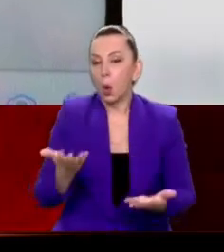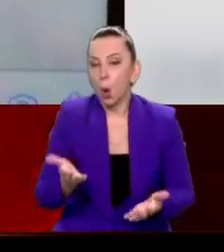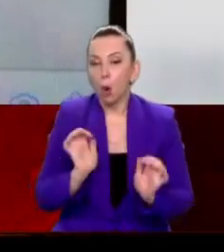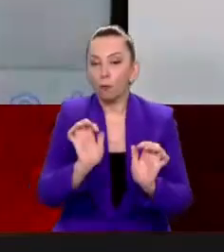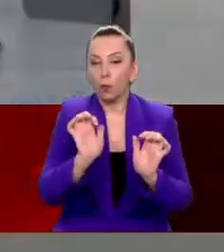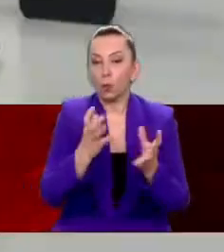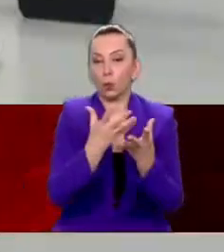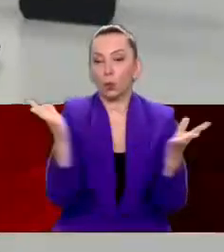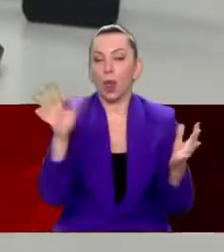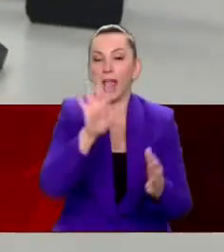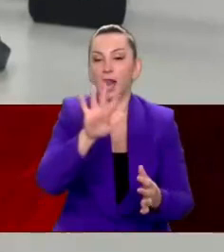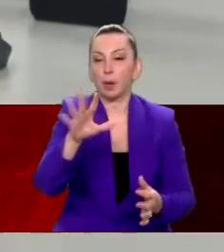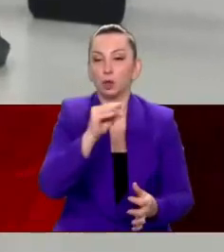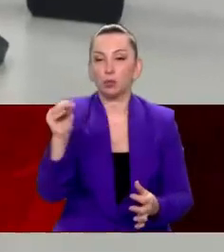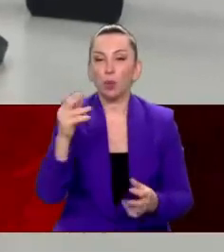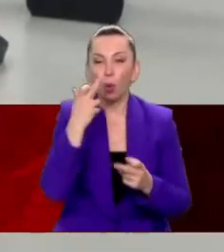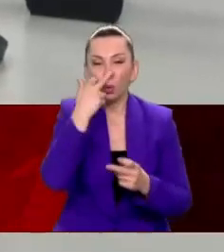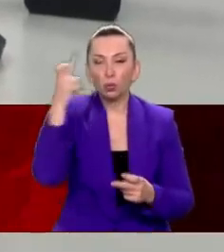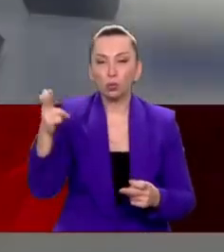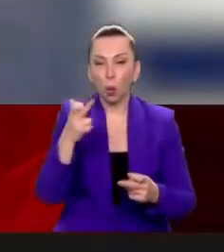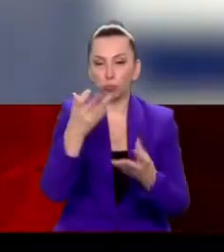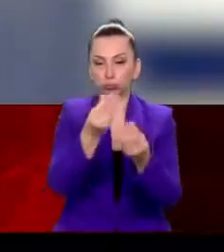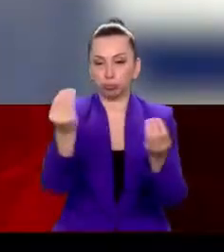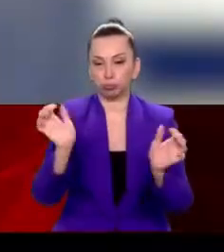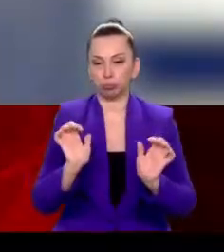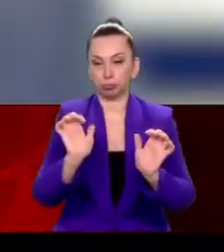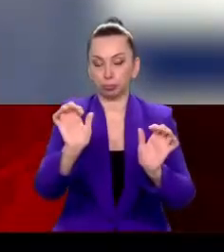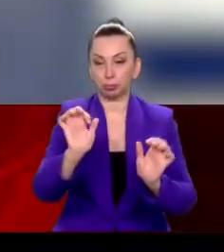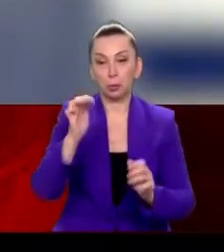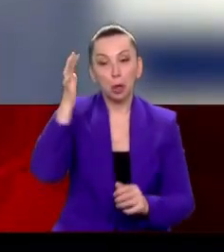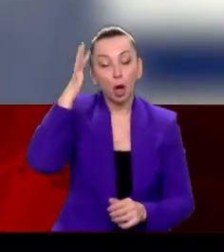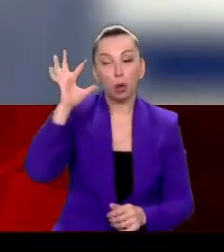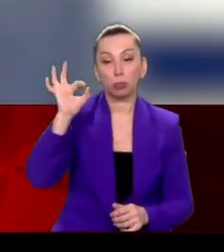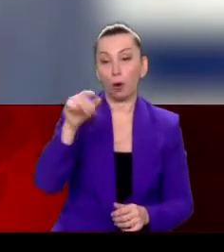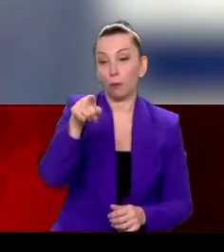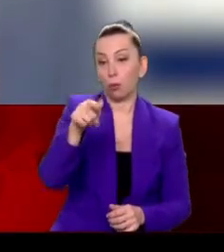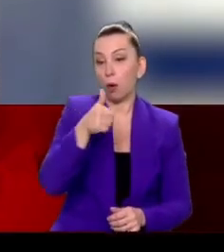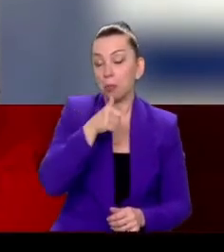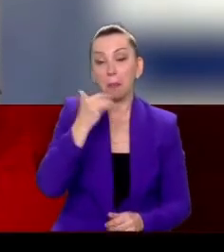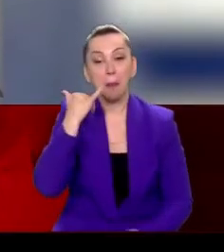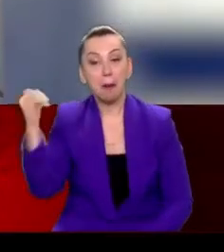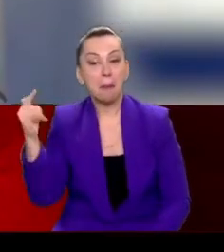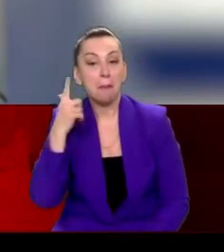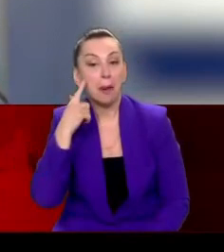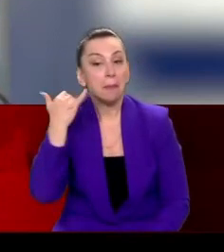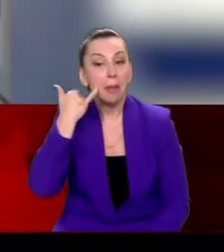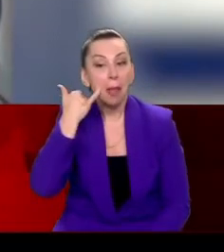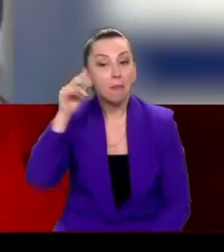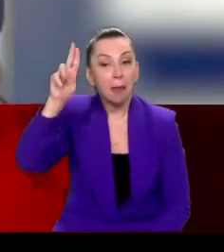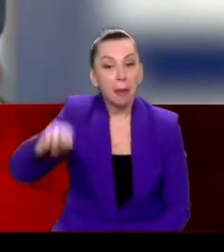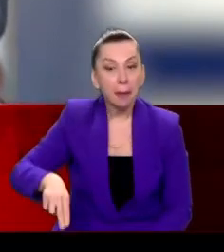55 milyon lira onlarca kişiyi dolandırdığı iddia edilen profesörü arayacağız bakalım telefonumuza çıkacak